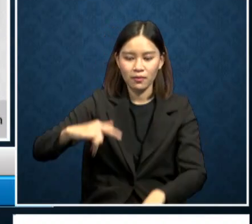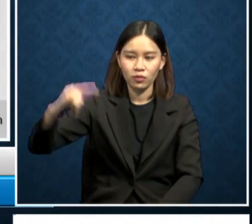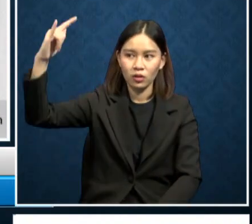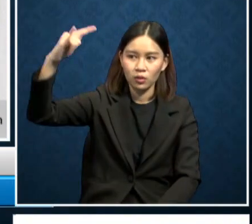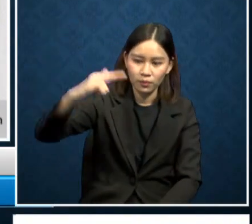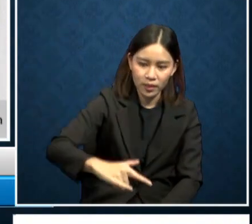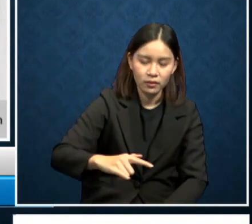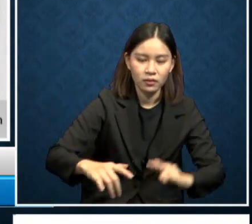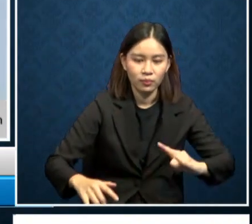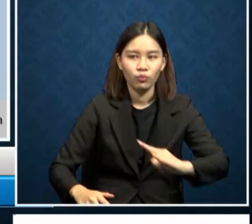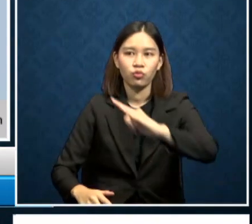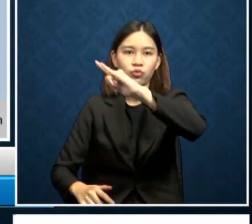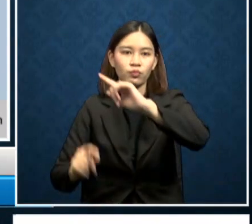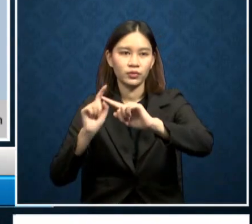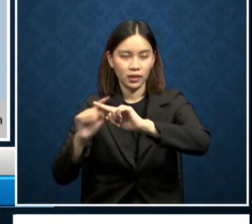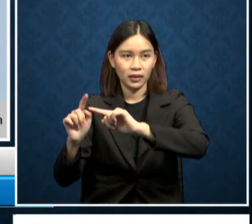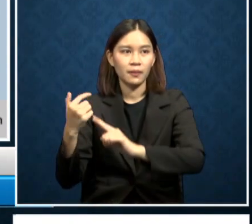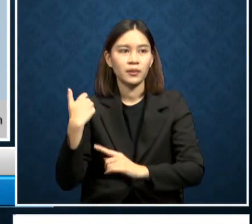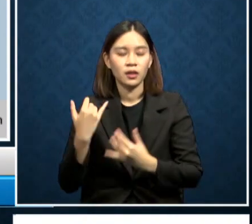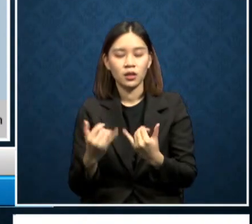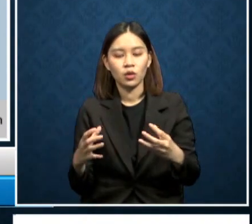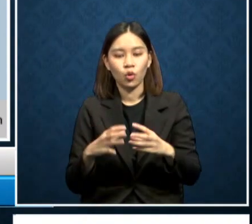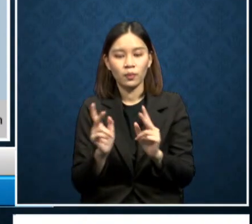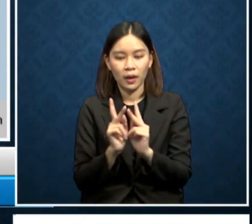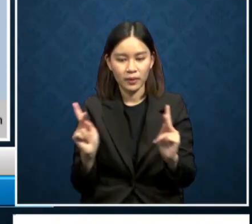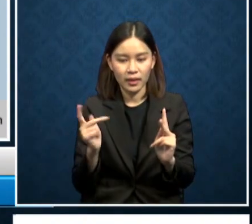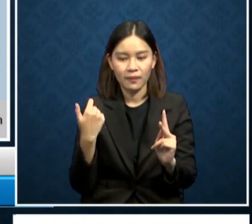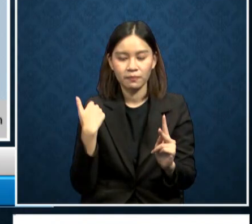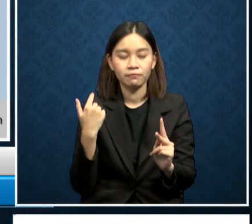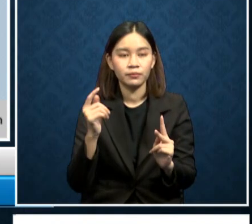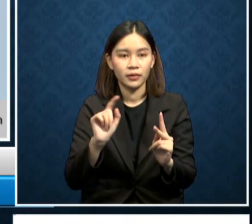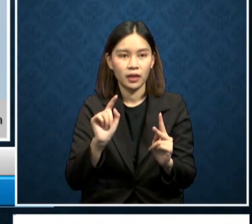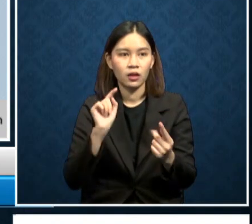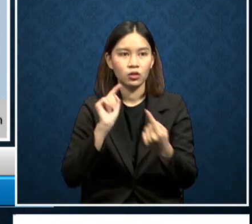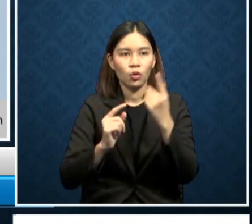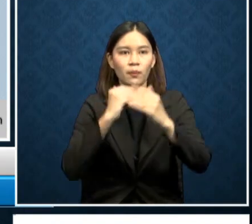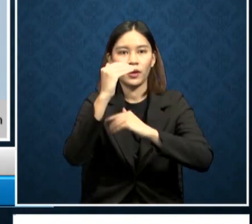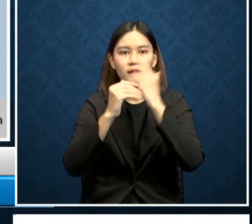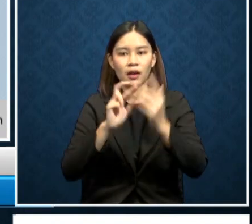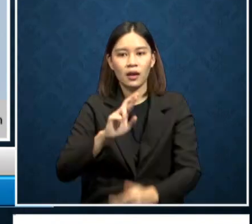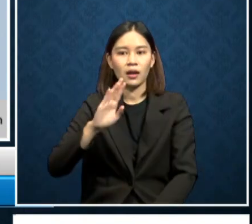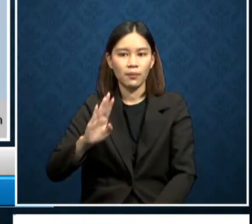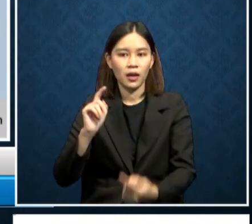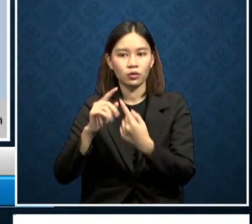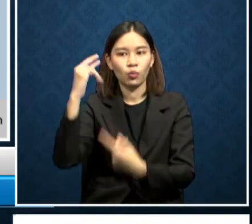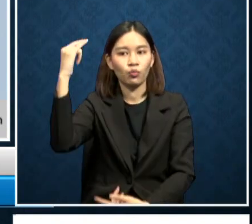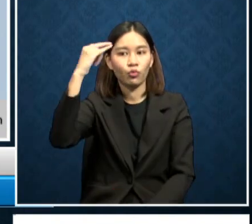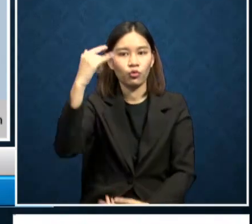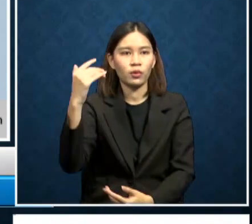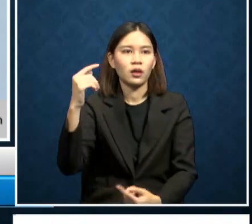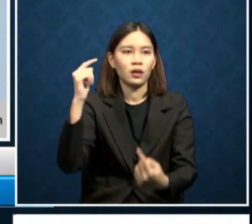บินนอกจากนี้คณะกรรมาธิการยังพบว่าในการพัฒนาระบบห้วงอากาศของประเทศ